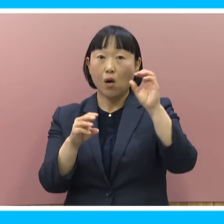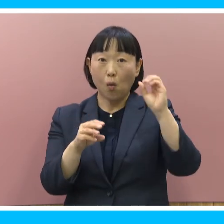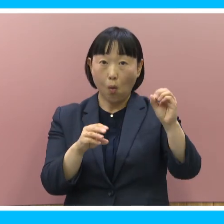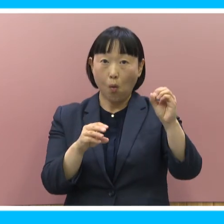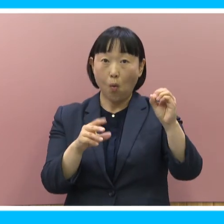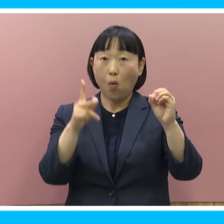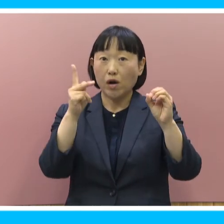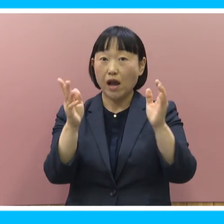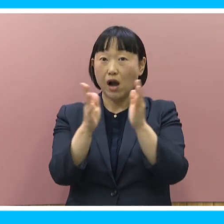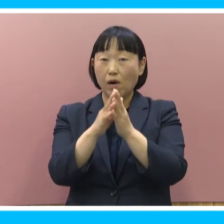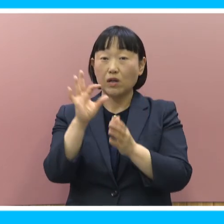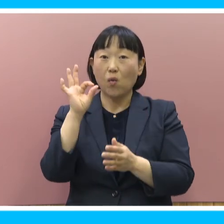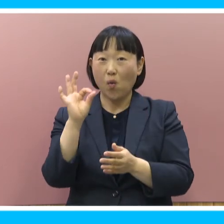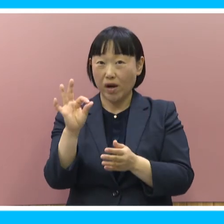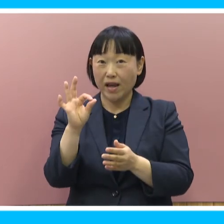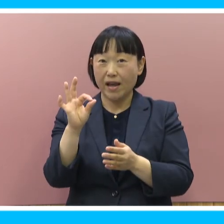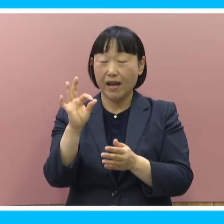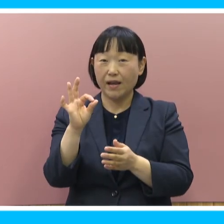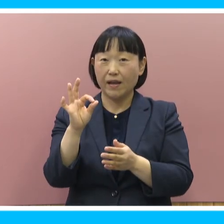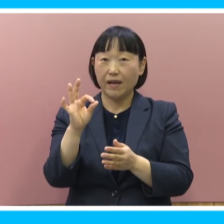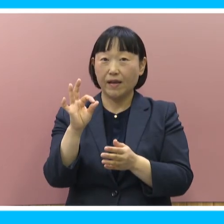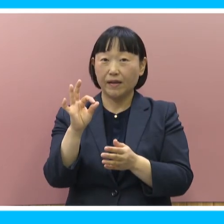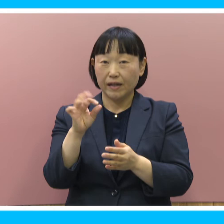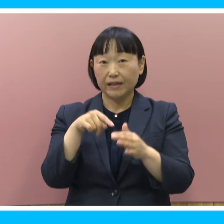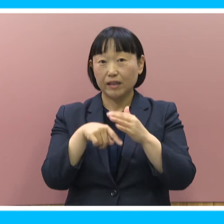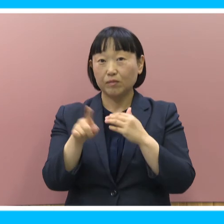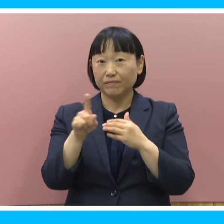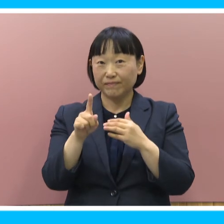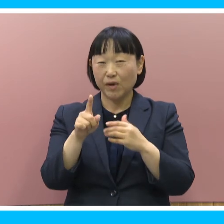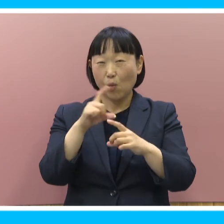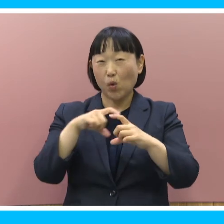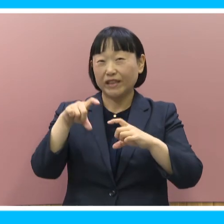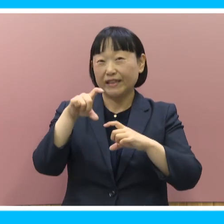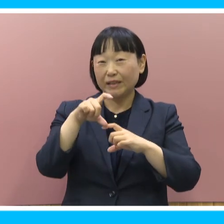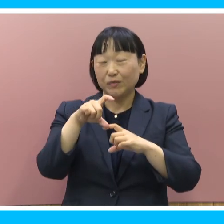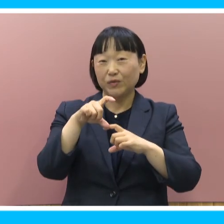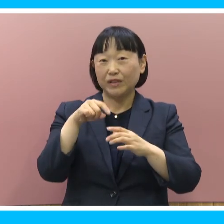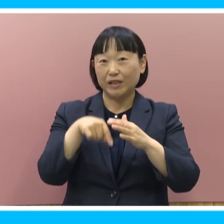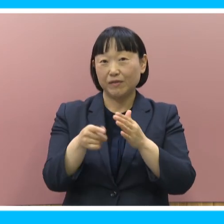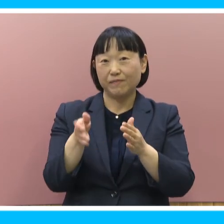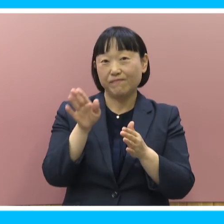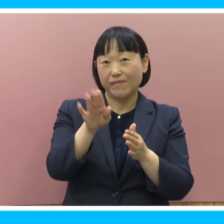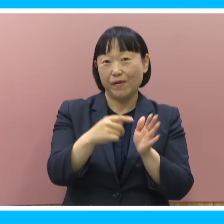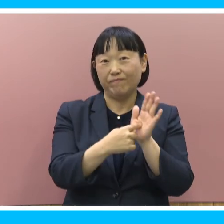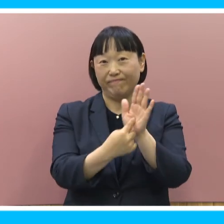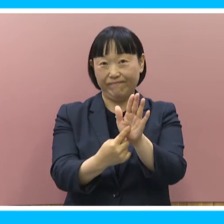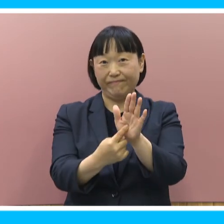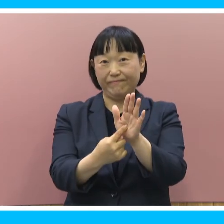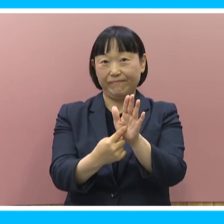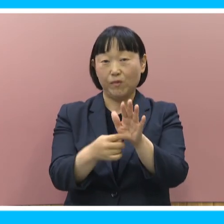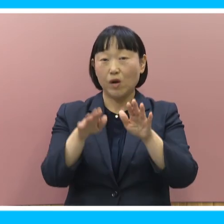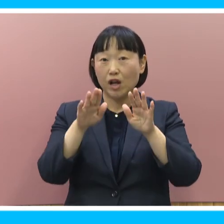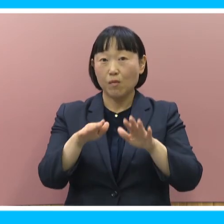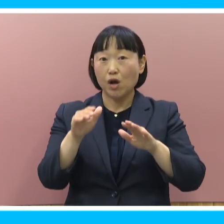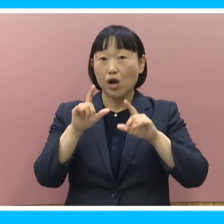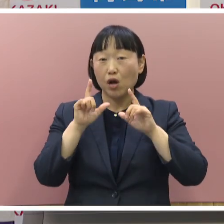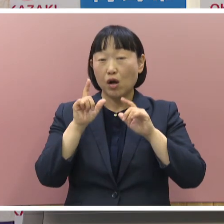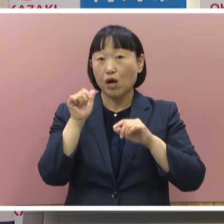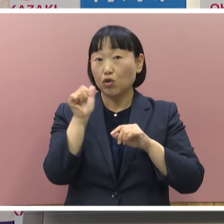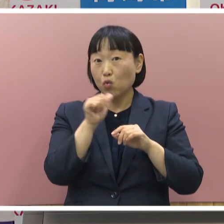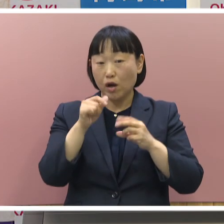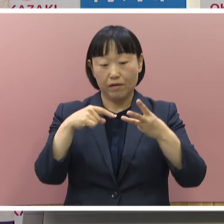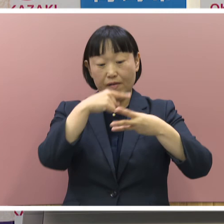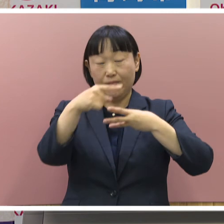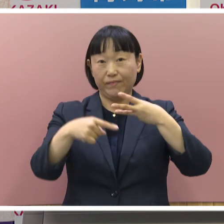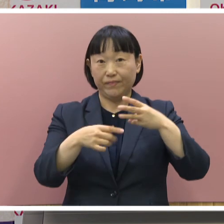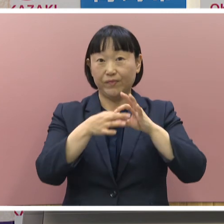字を取って OK というポジティブなメッセージが込められています。ただいま紹介いたしました